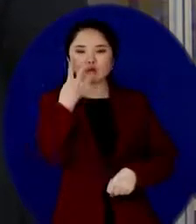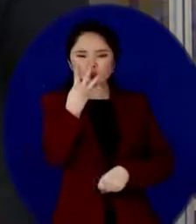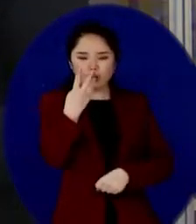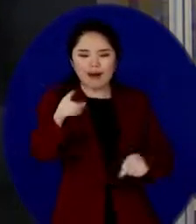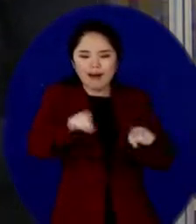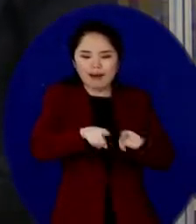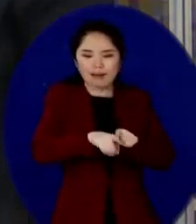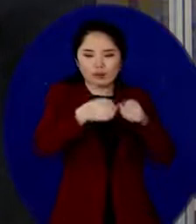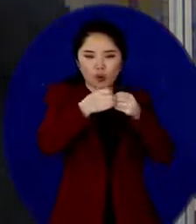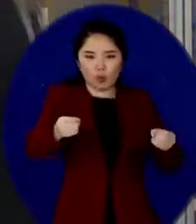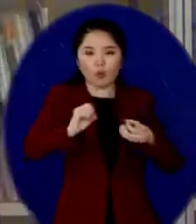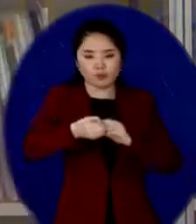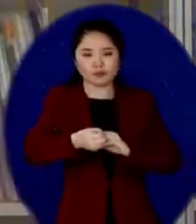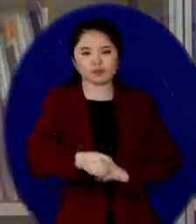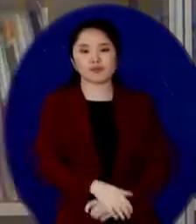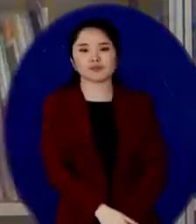хэсэгт хуваая.